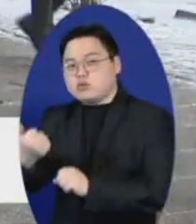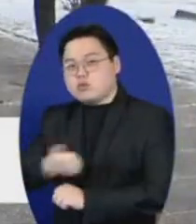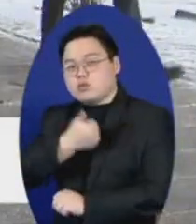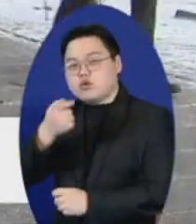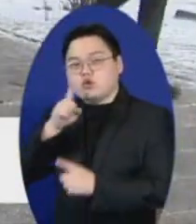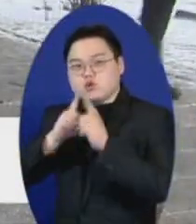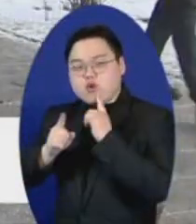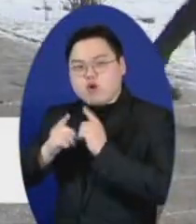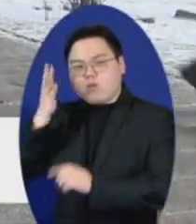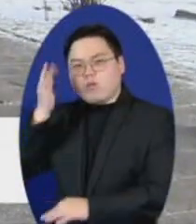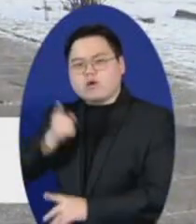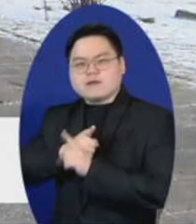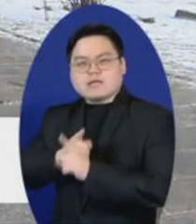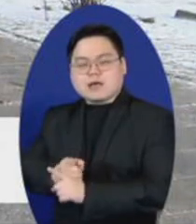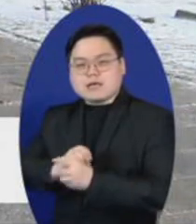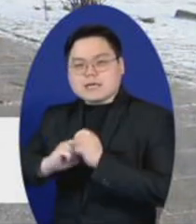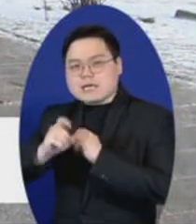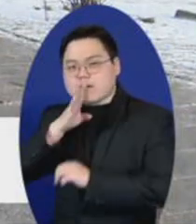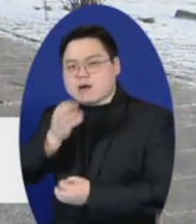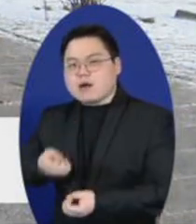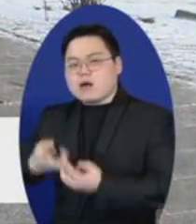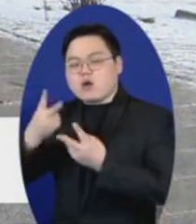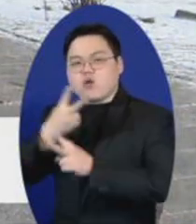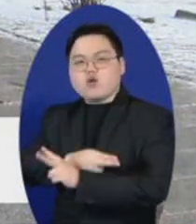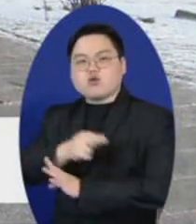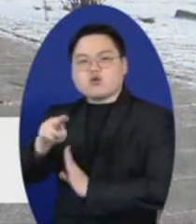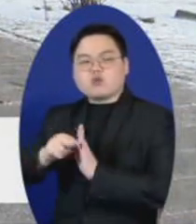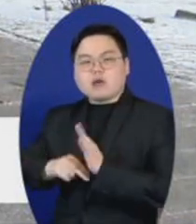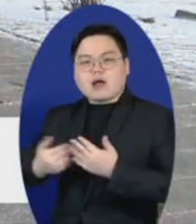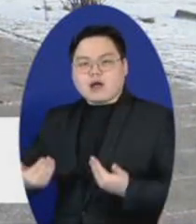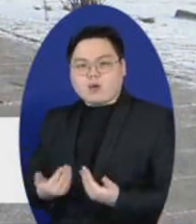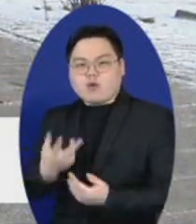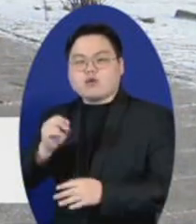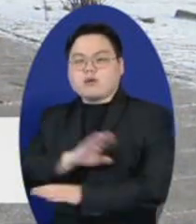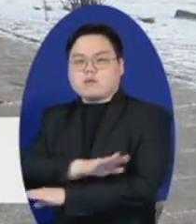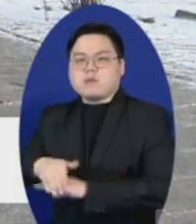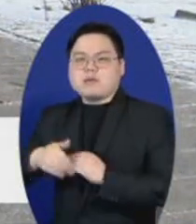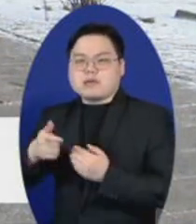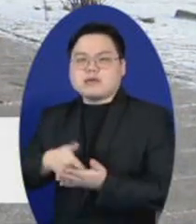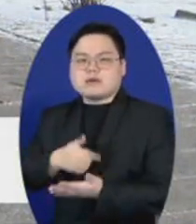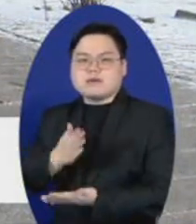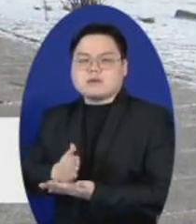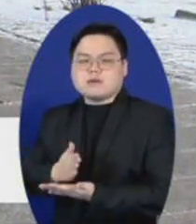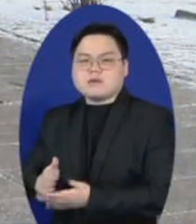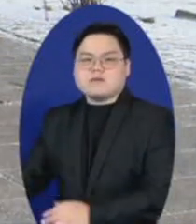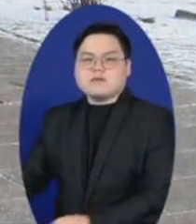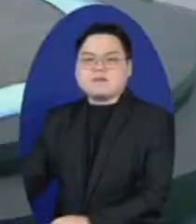бодлогын төвшөнд дагаж мөрдөх, гаргасан хууль тогтоомжийг амьдрал дээр биелүүлэх шаардлага байгааг мөн зөвлөж байна.